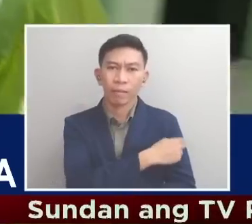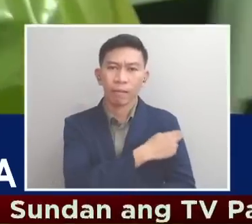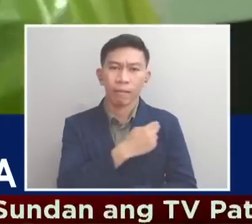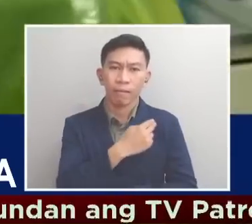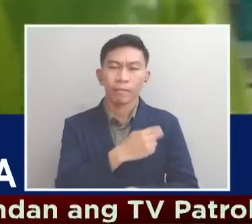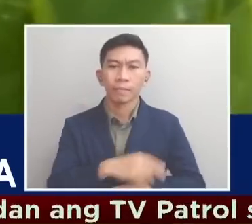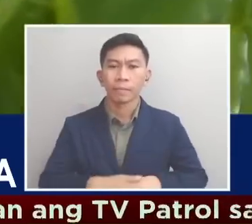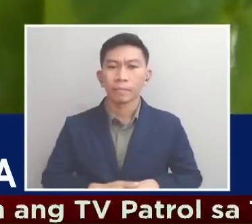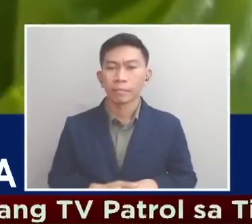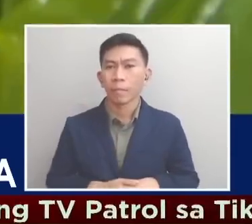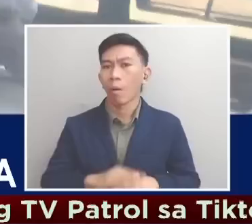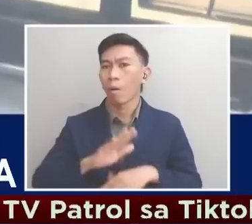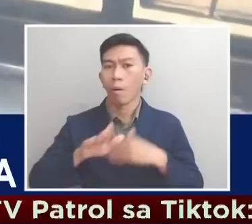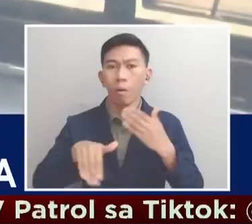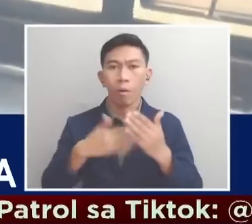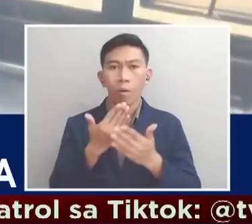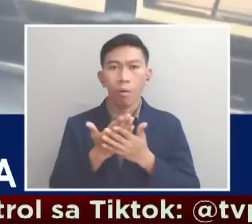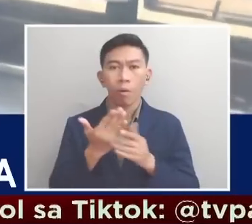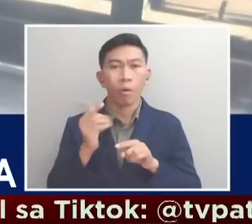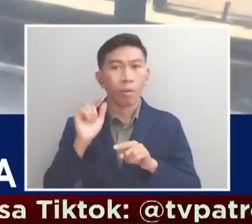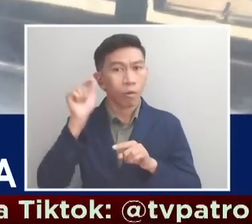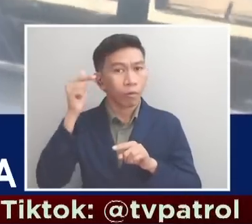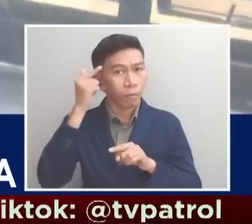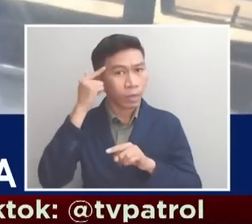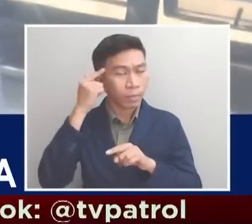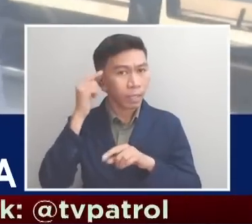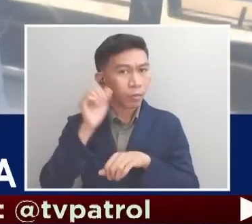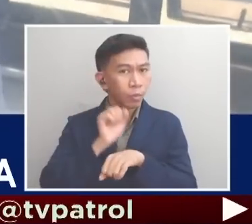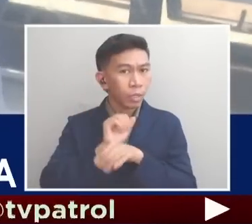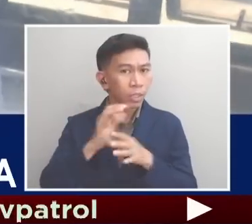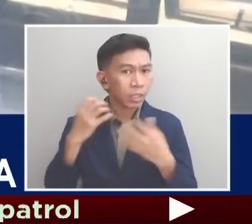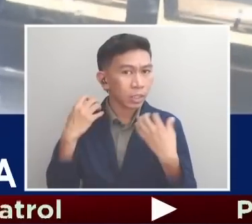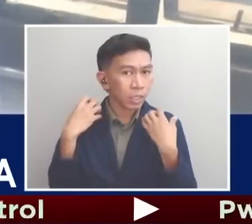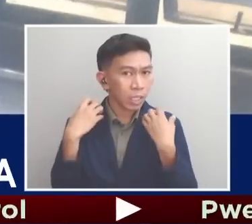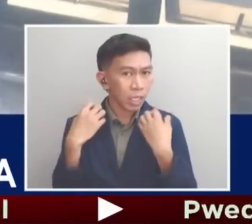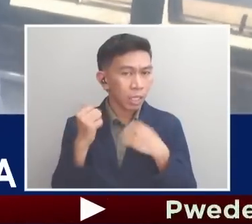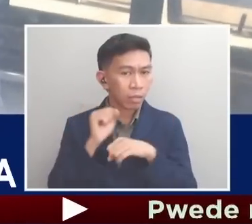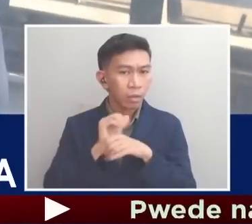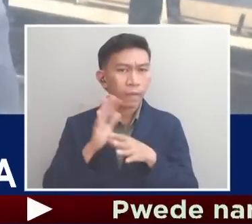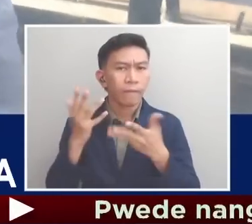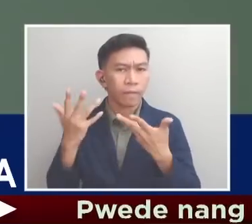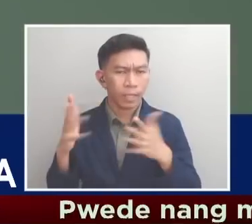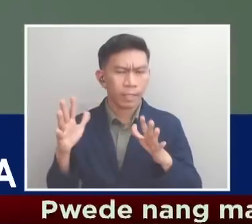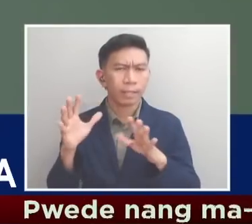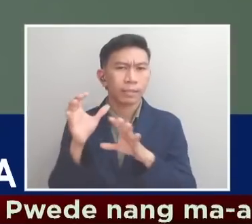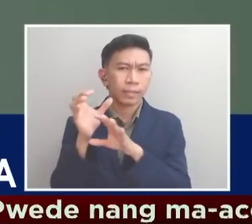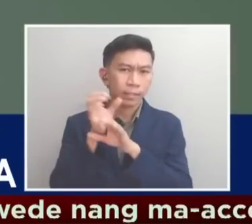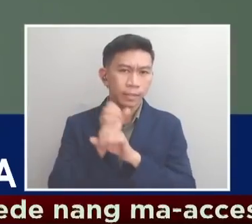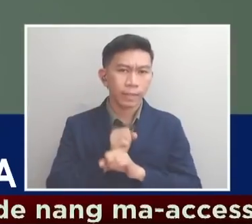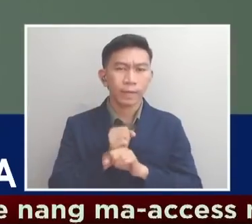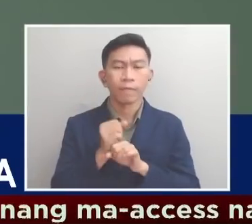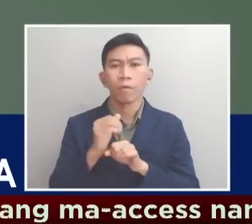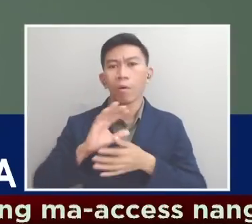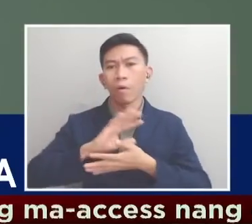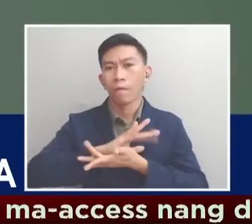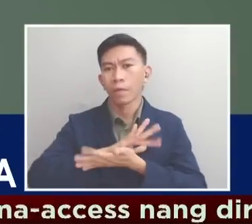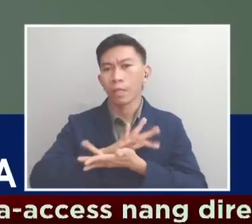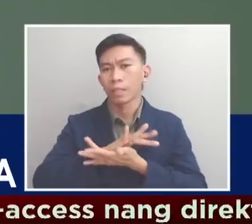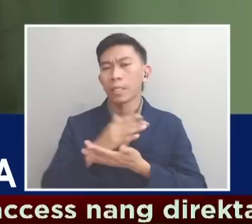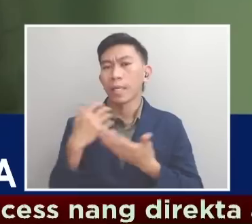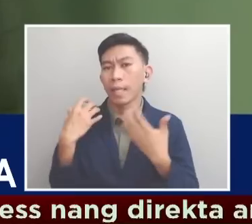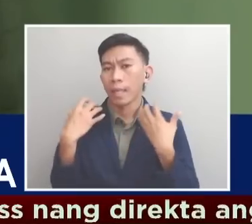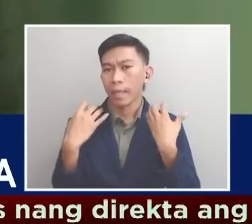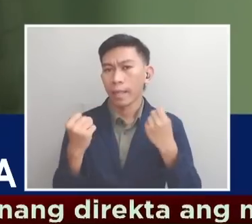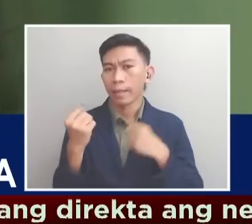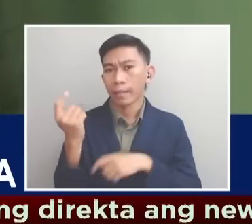government hospital ay nakatanggap na ng COVID-19 health emergency allowances. Tiniyak po naman ni Herbosa na patuloy